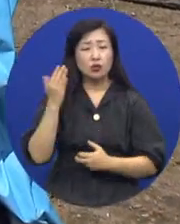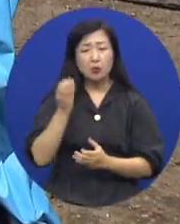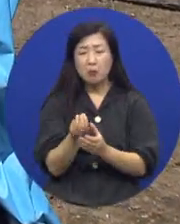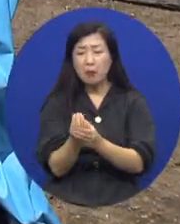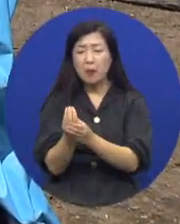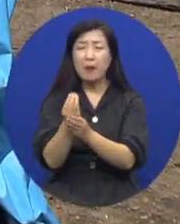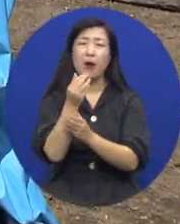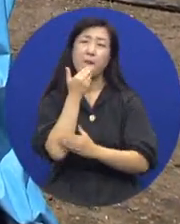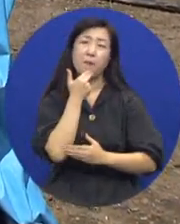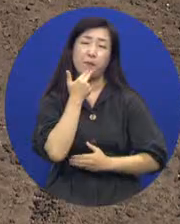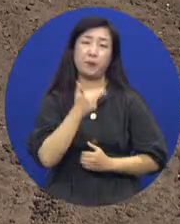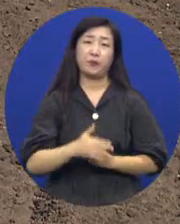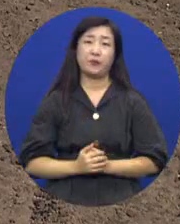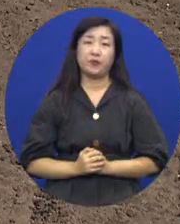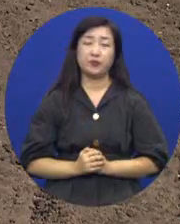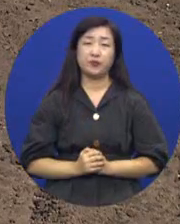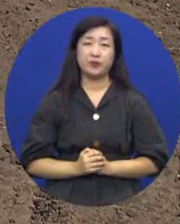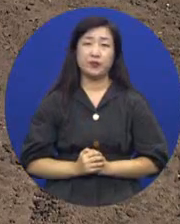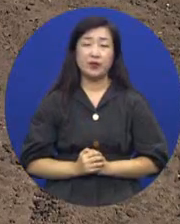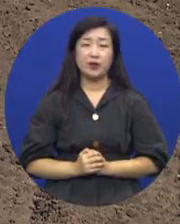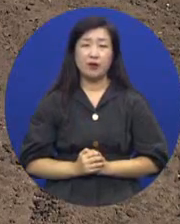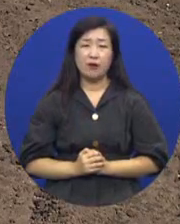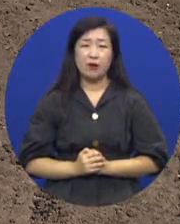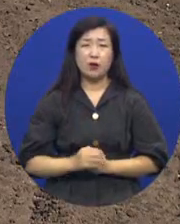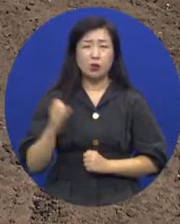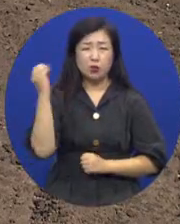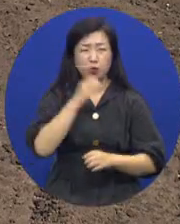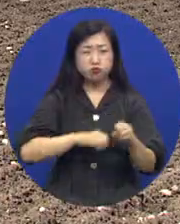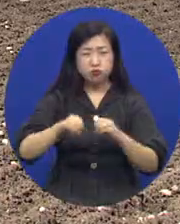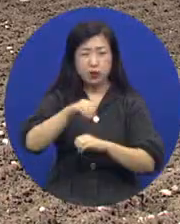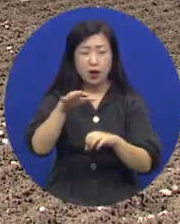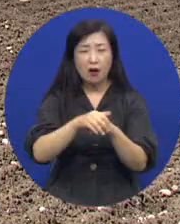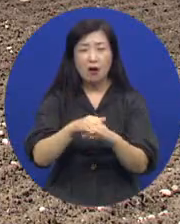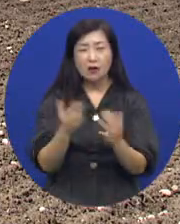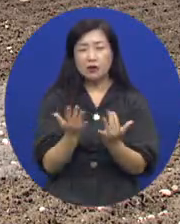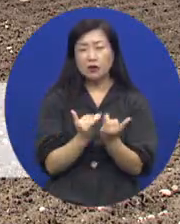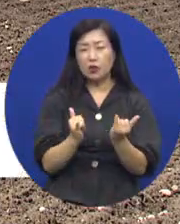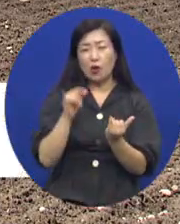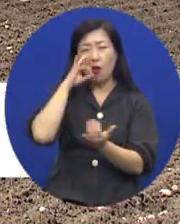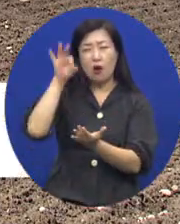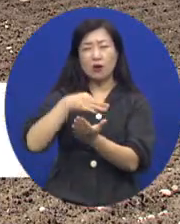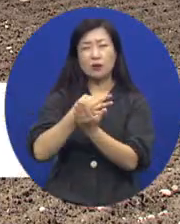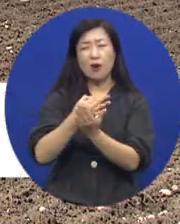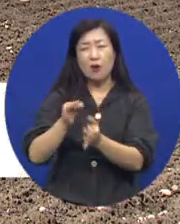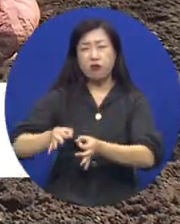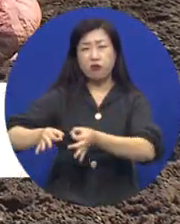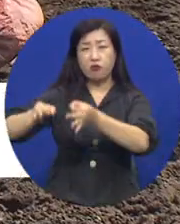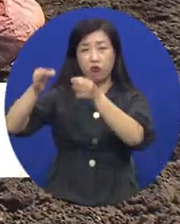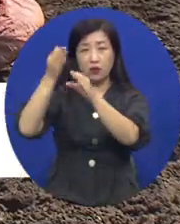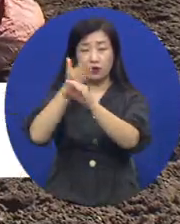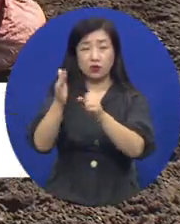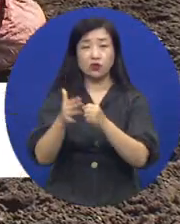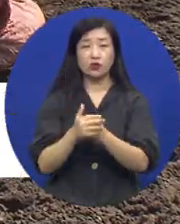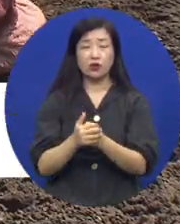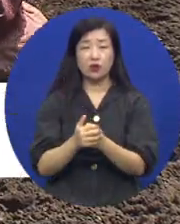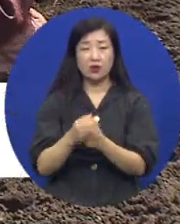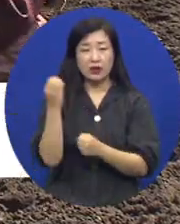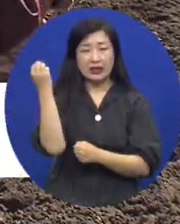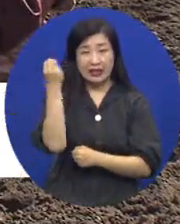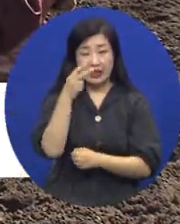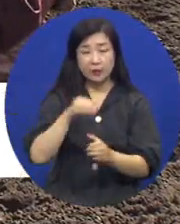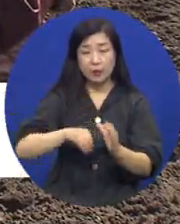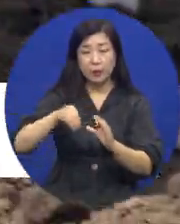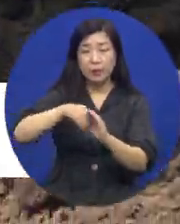찾아보기 어렵습니다. 엎친 데 덮친 격으로 인력난에 인건비까지 치솟는 상황. 재파종에